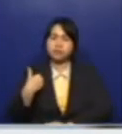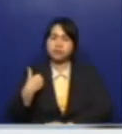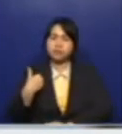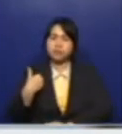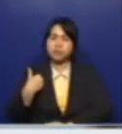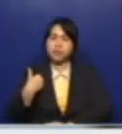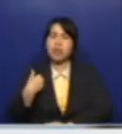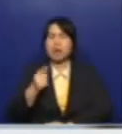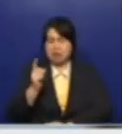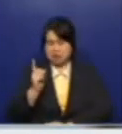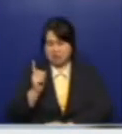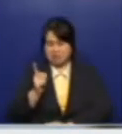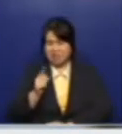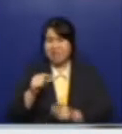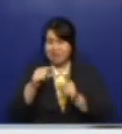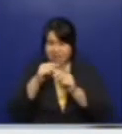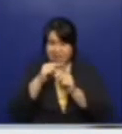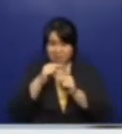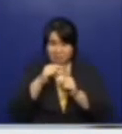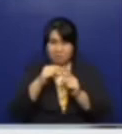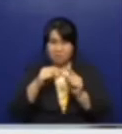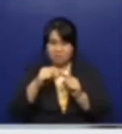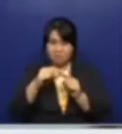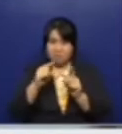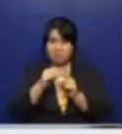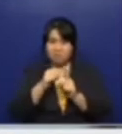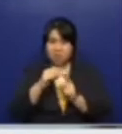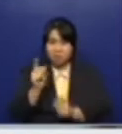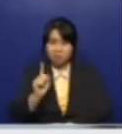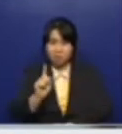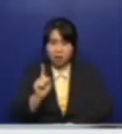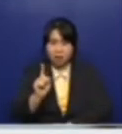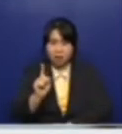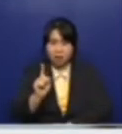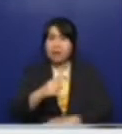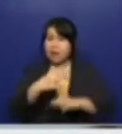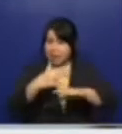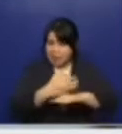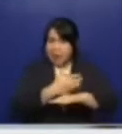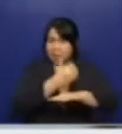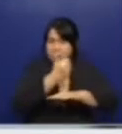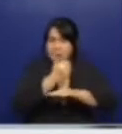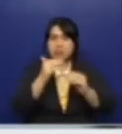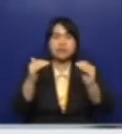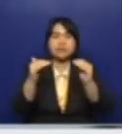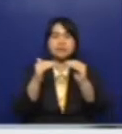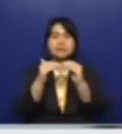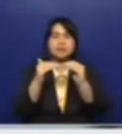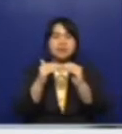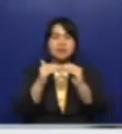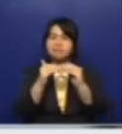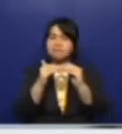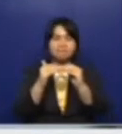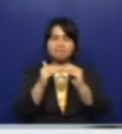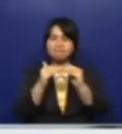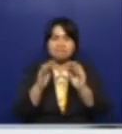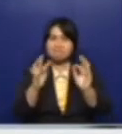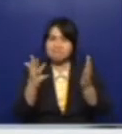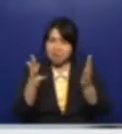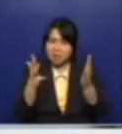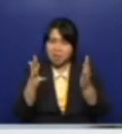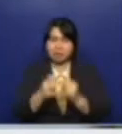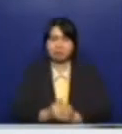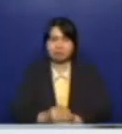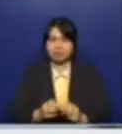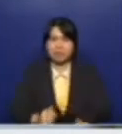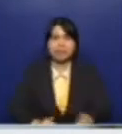เป็นสัจธรรมอยู่คำหนึ่งว่าการเมืองมันจะไม่มีเสมอท่านประธานมันจะมีแพ้กับ